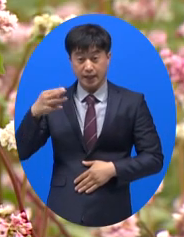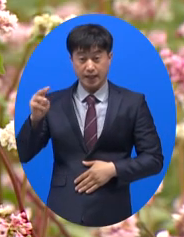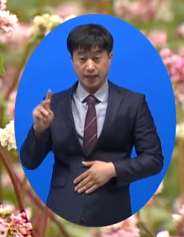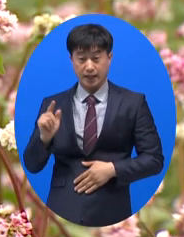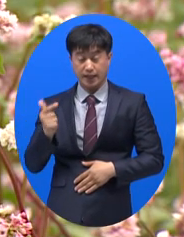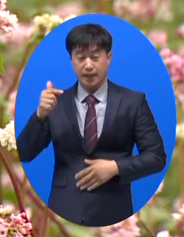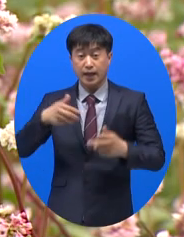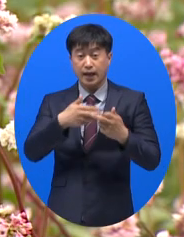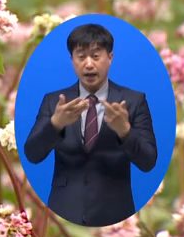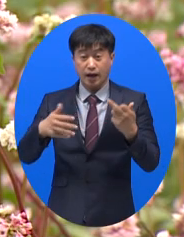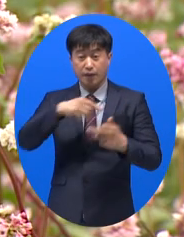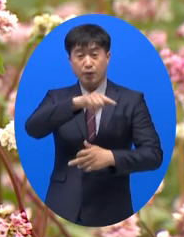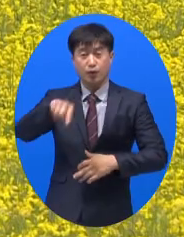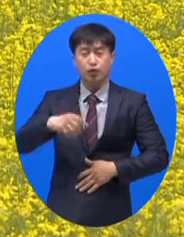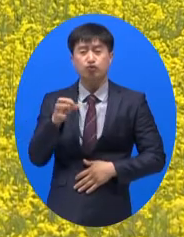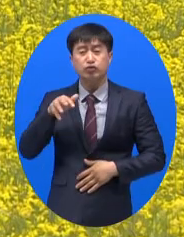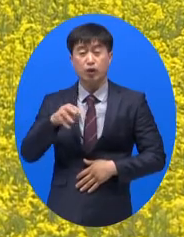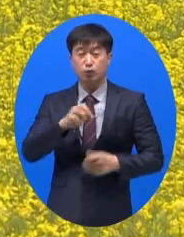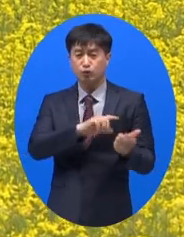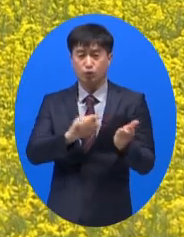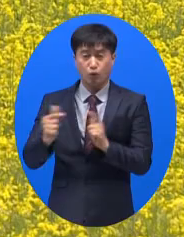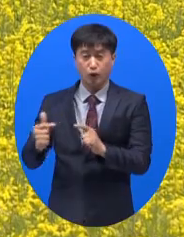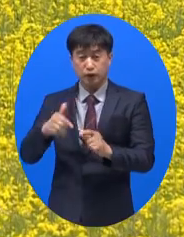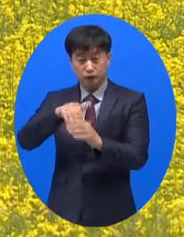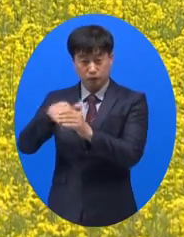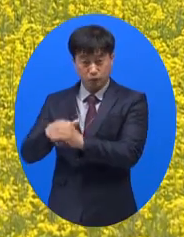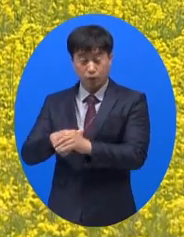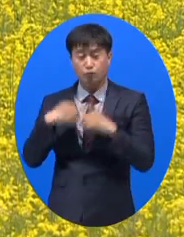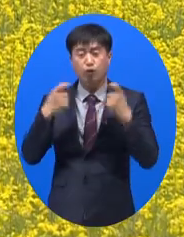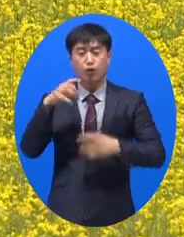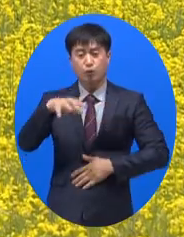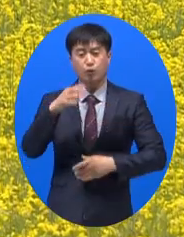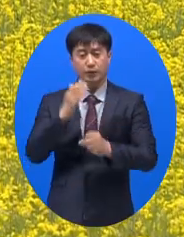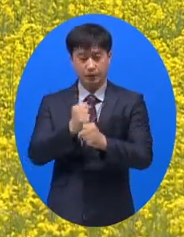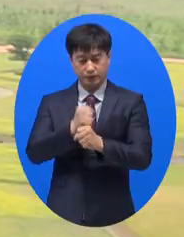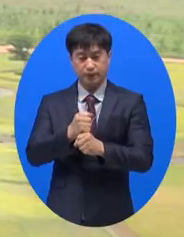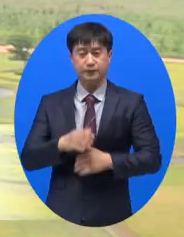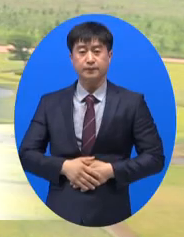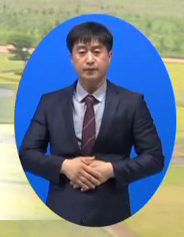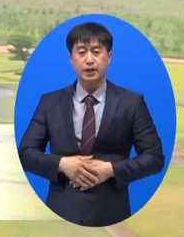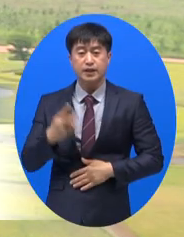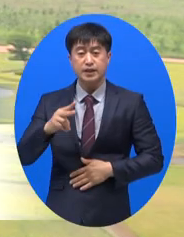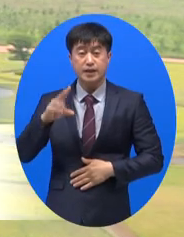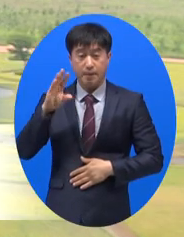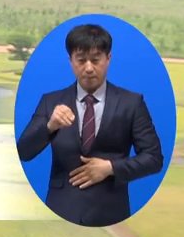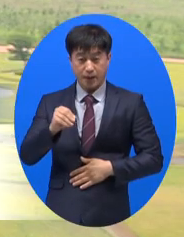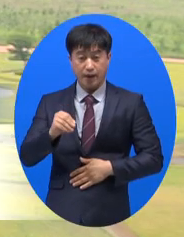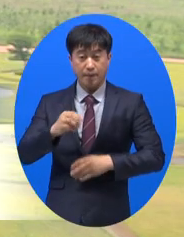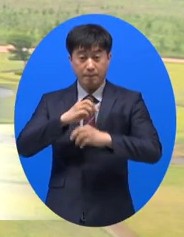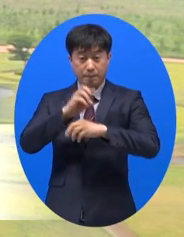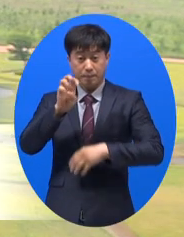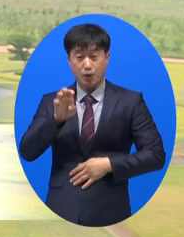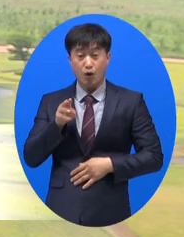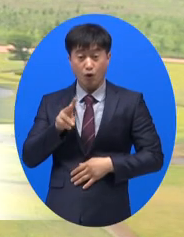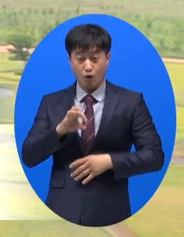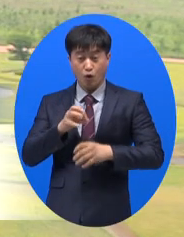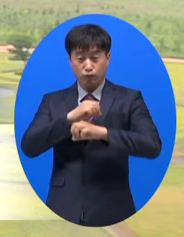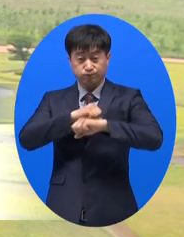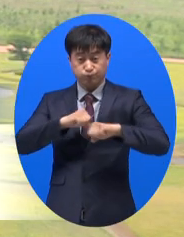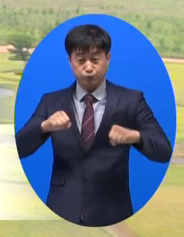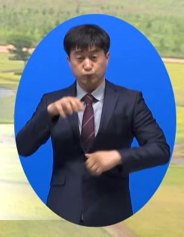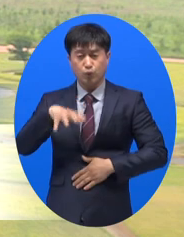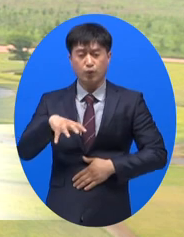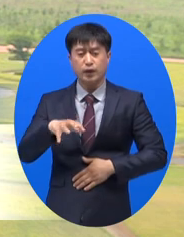홍 스터 부지의 유채꽃 등 야생화를 심어 관광지를 조성한 사업입니다 그럼 이번 평 부지에 저희가 안개